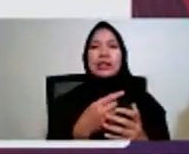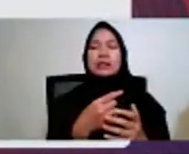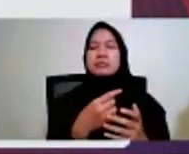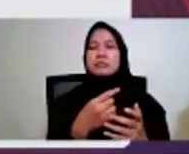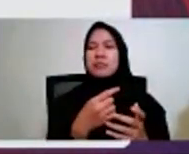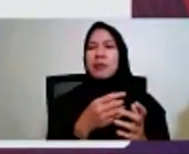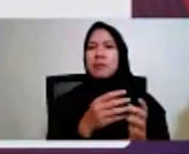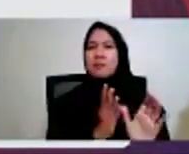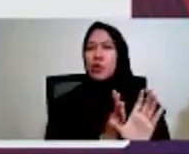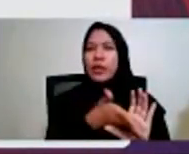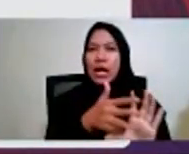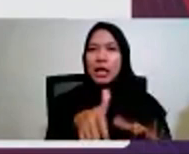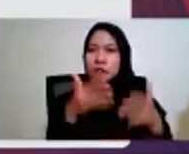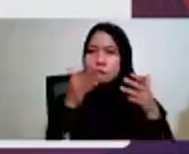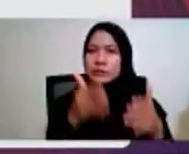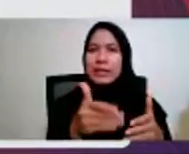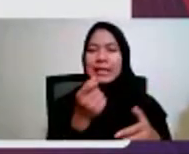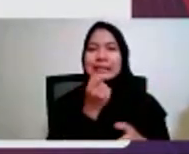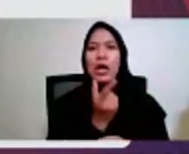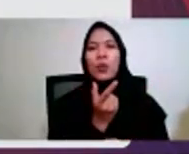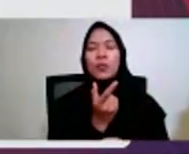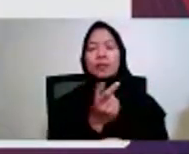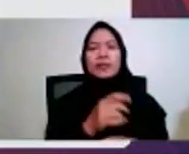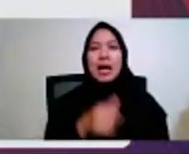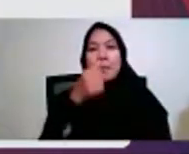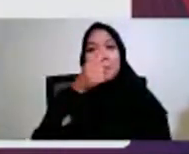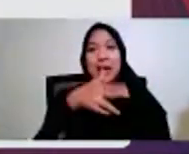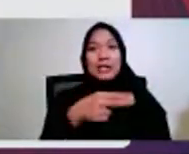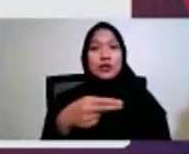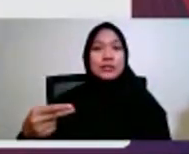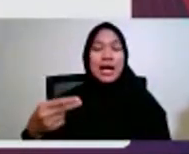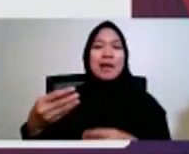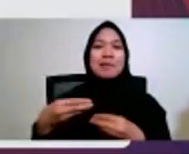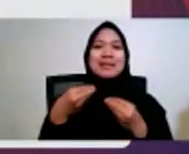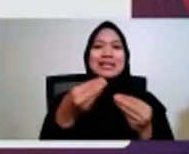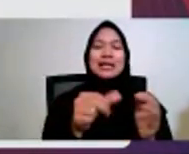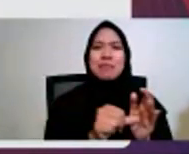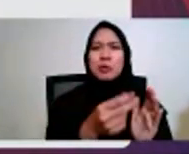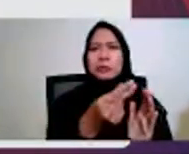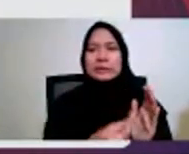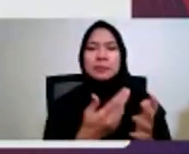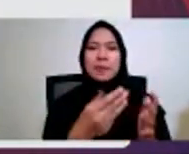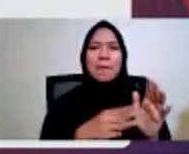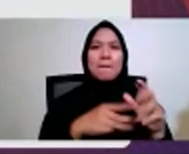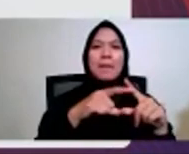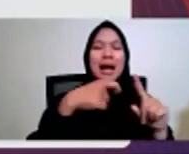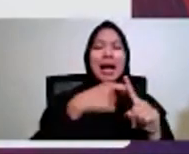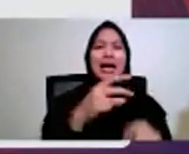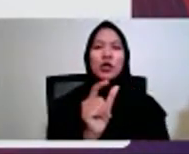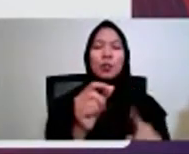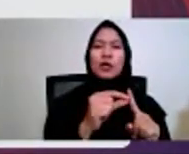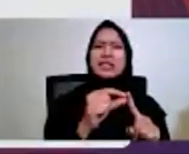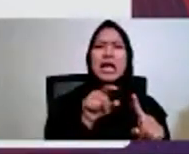proyek atau sektor yang hijau nah bangsa memberikan insentif Ma'ruf Rizal insentif Material